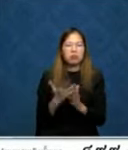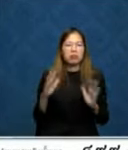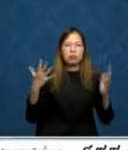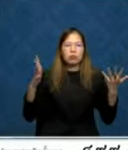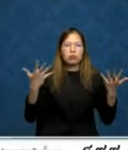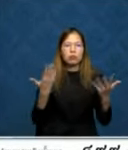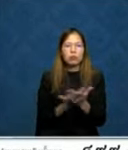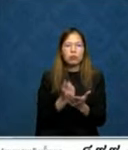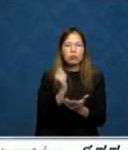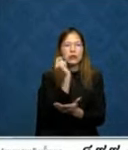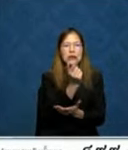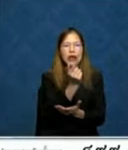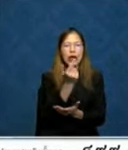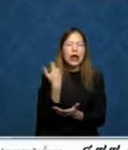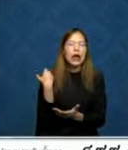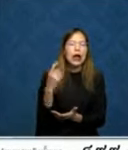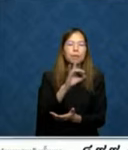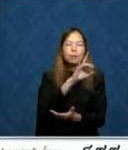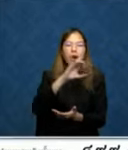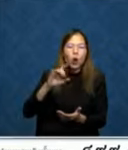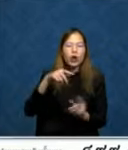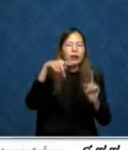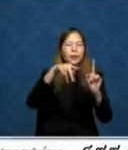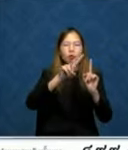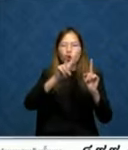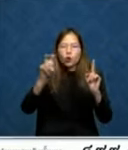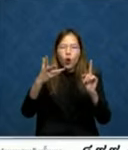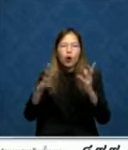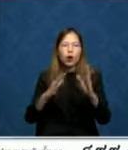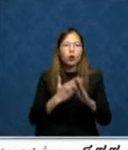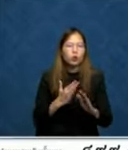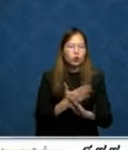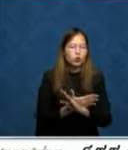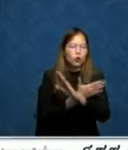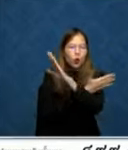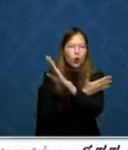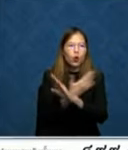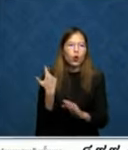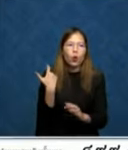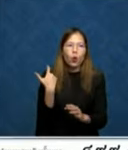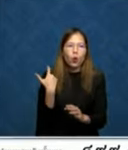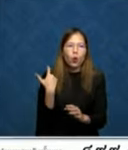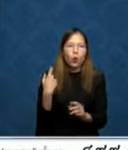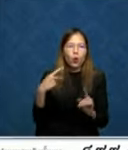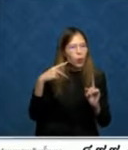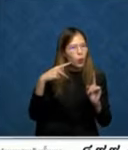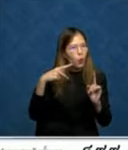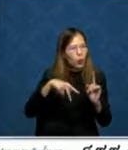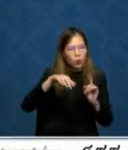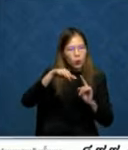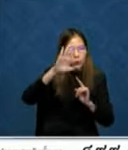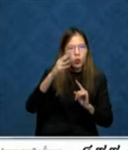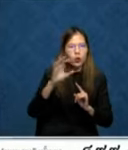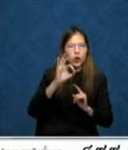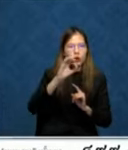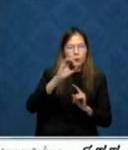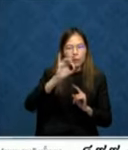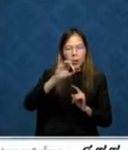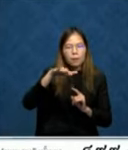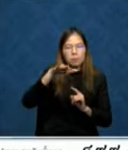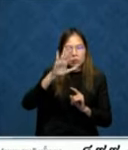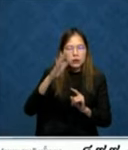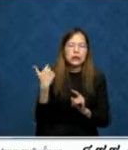ไปนะครับ800บาท 1,200 บาทแต่ช่วงแรกที่ท่านแจกหลักหลายพันเนี่ยคนลงทะเบียน 98% เพราะฉะนั้นน